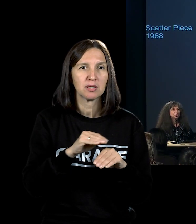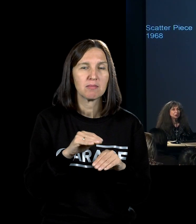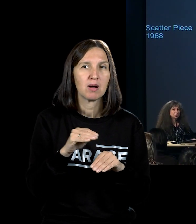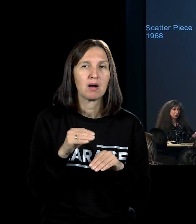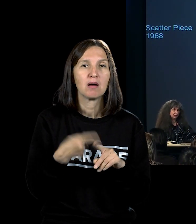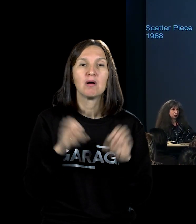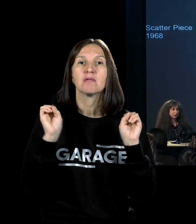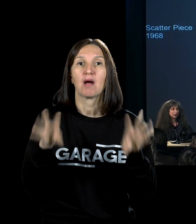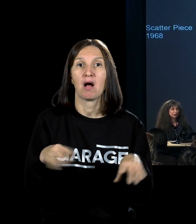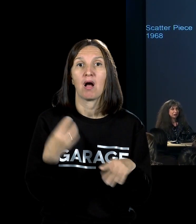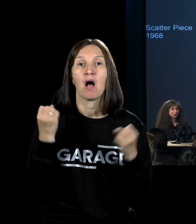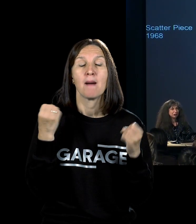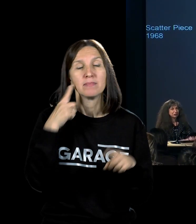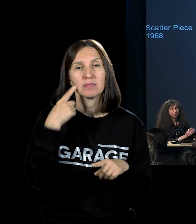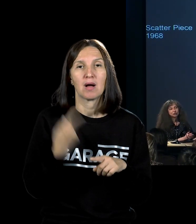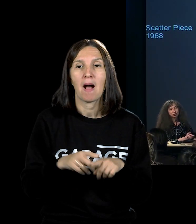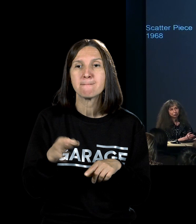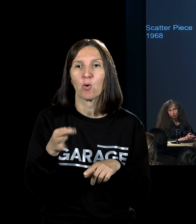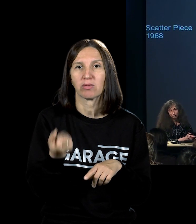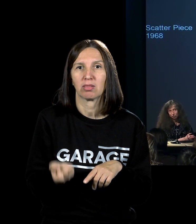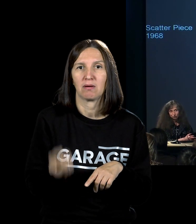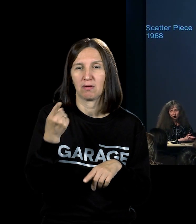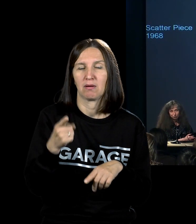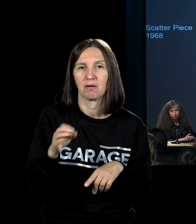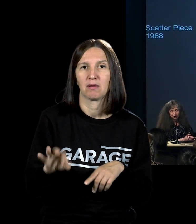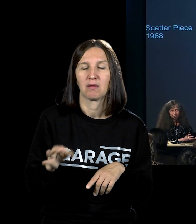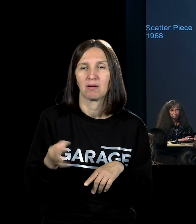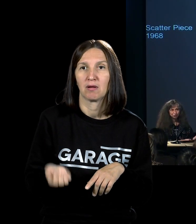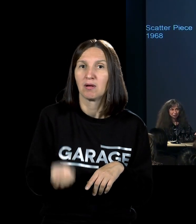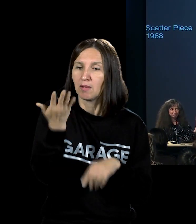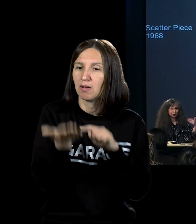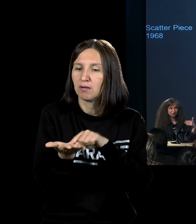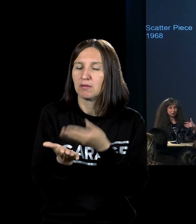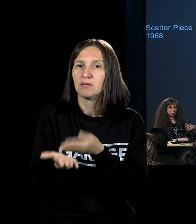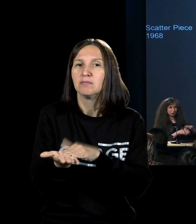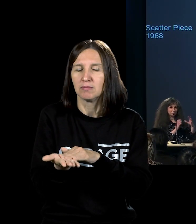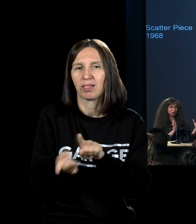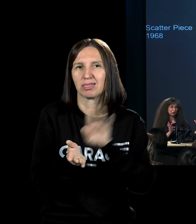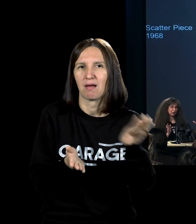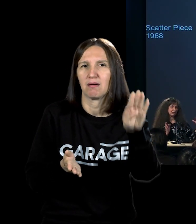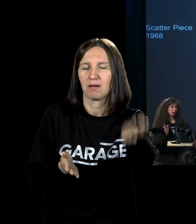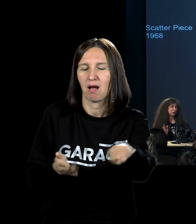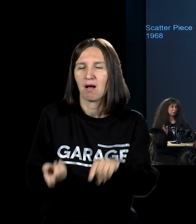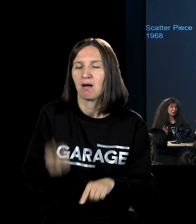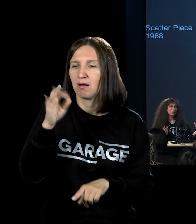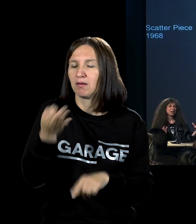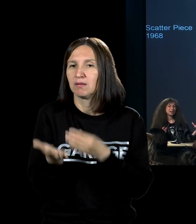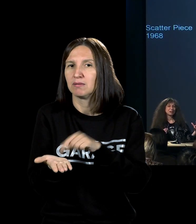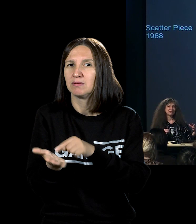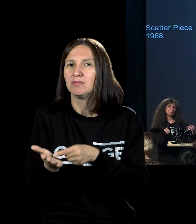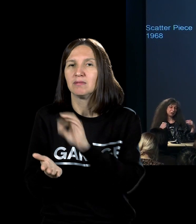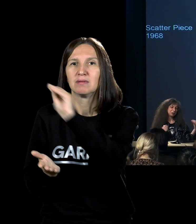при помощи бросания монеты и гадания на телефонном справочнике Нью-Йорка. А потом как бы делали, то есть вот этот хаос как